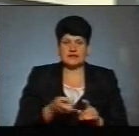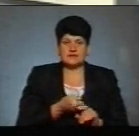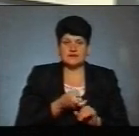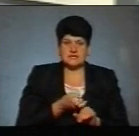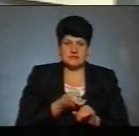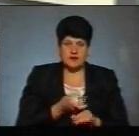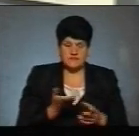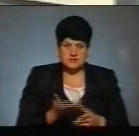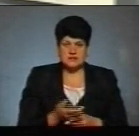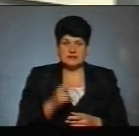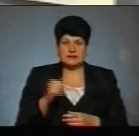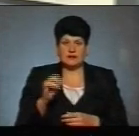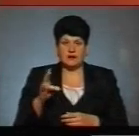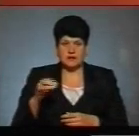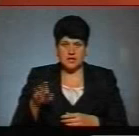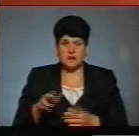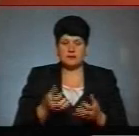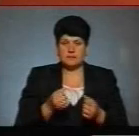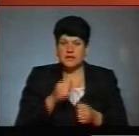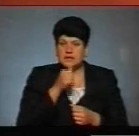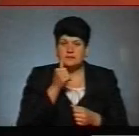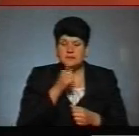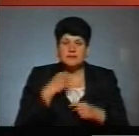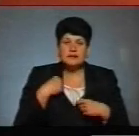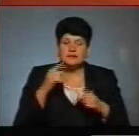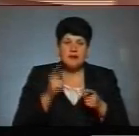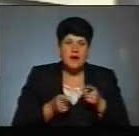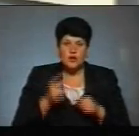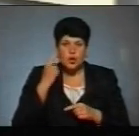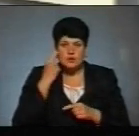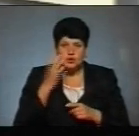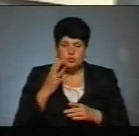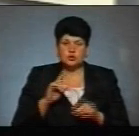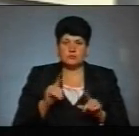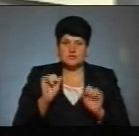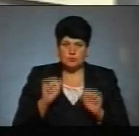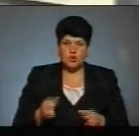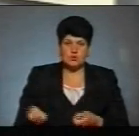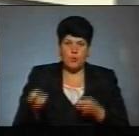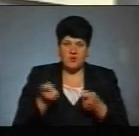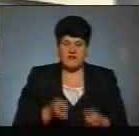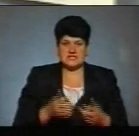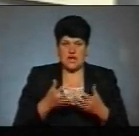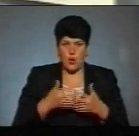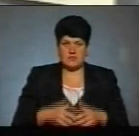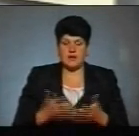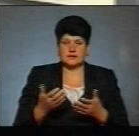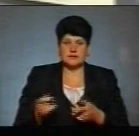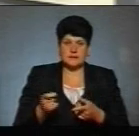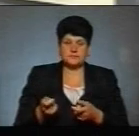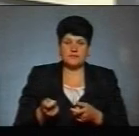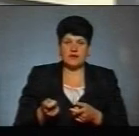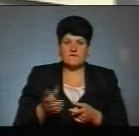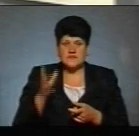і ми це тримали в таємниці, тому що ми реально не думали те, що ми зможемо привезти обладнання і привезти,